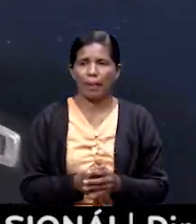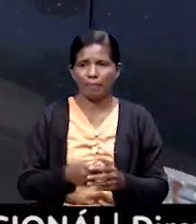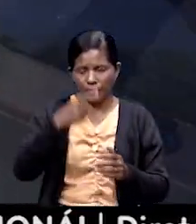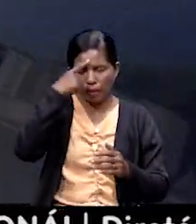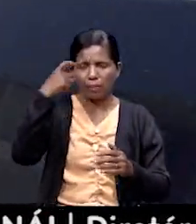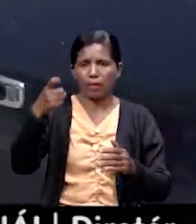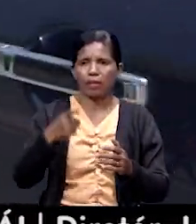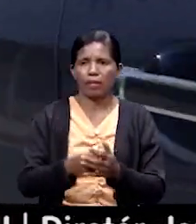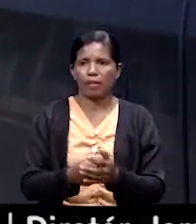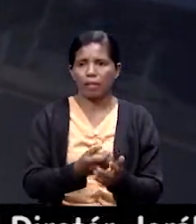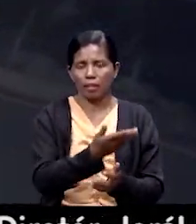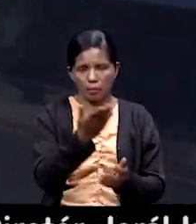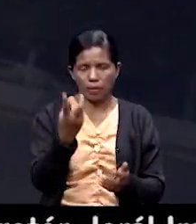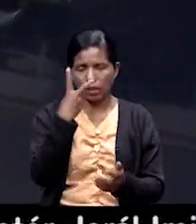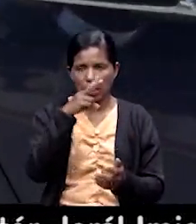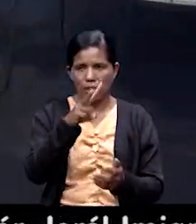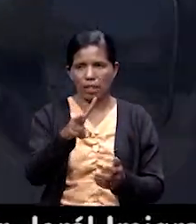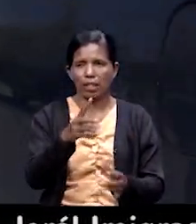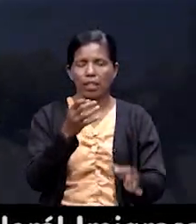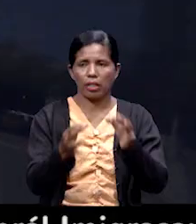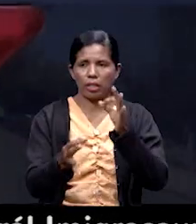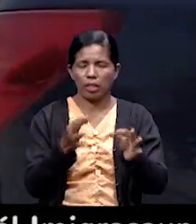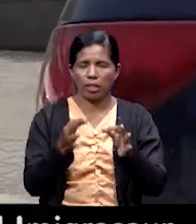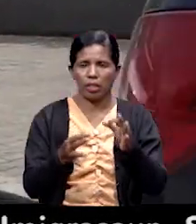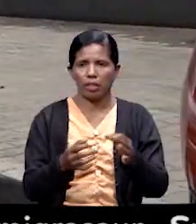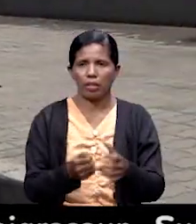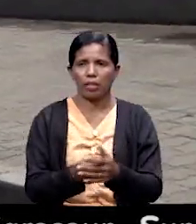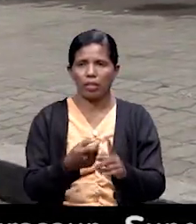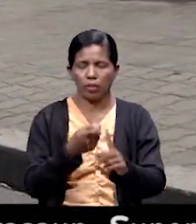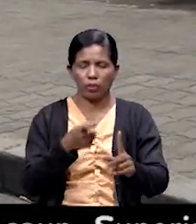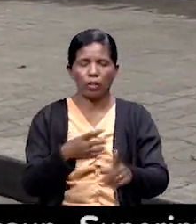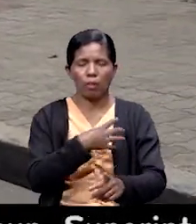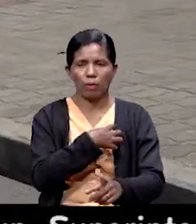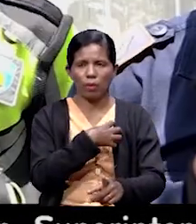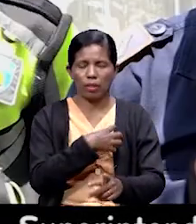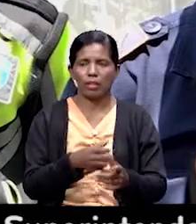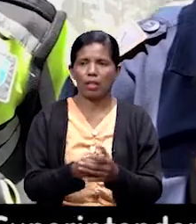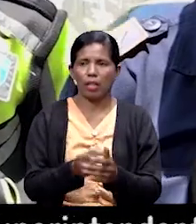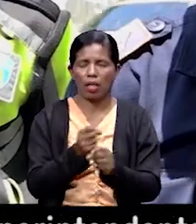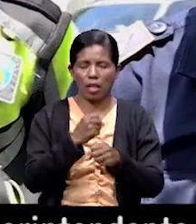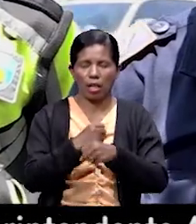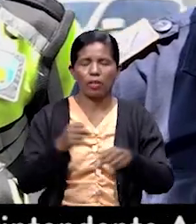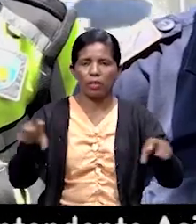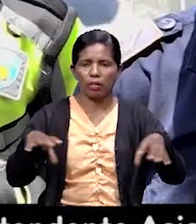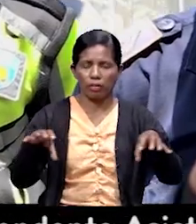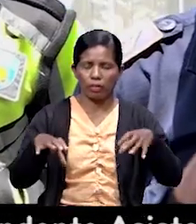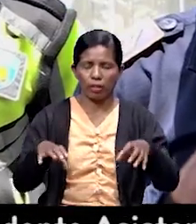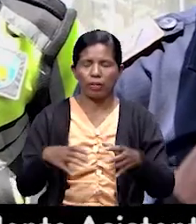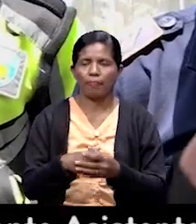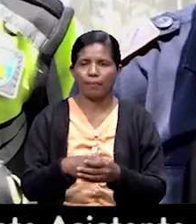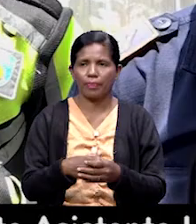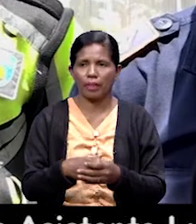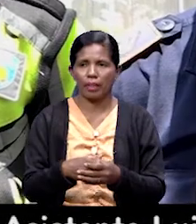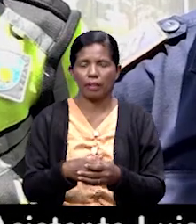be, ohi tabo cirare, kari ke motorizada balo, usi polícia trânsito, ne be ma kalau nia kenar iha palácio do governo, ane sampata